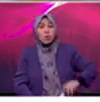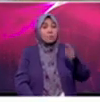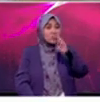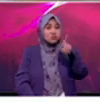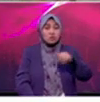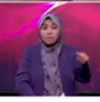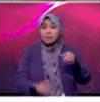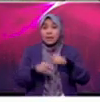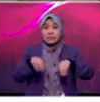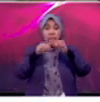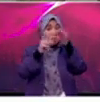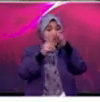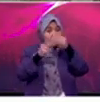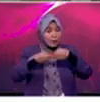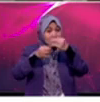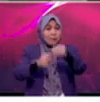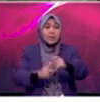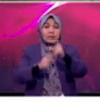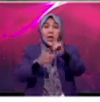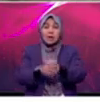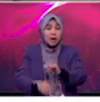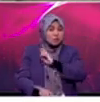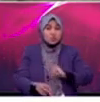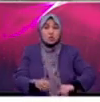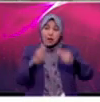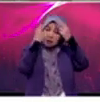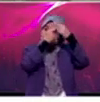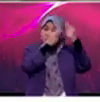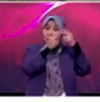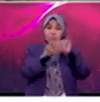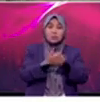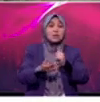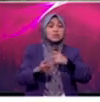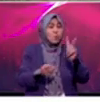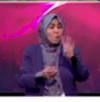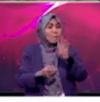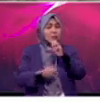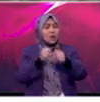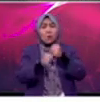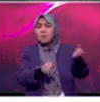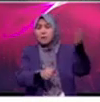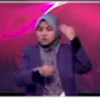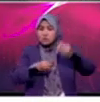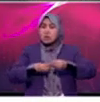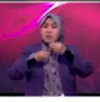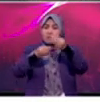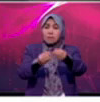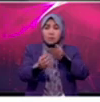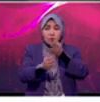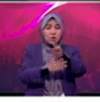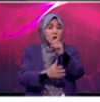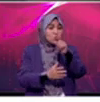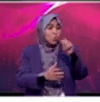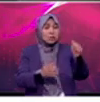Putrajaya pengurniaan hadiah peribadi raja Arab Saudi itu adalah tradisi sejak 24 tahun lepas yang diserahkan menerusi Duta